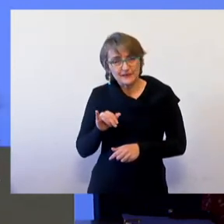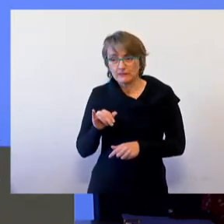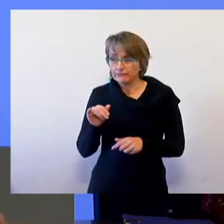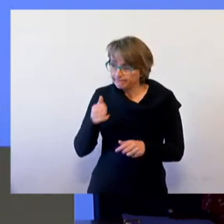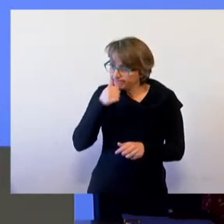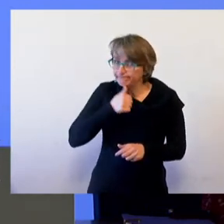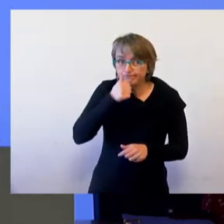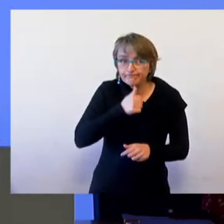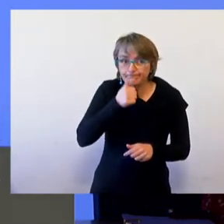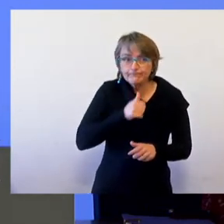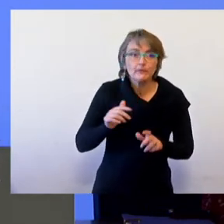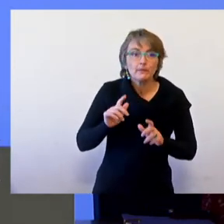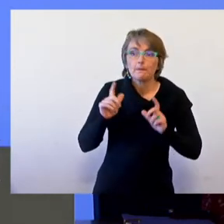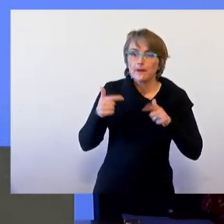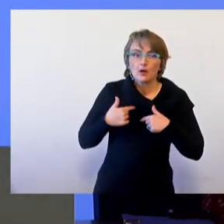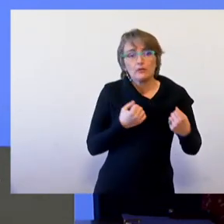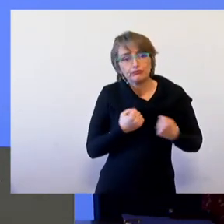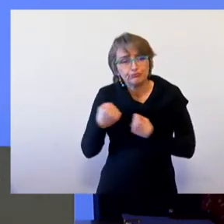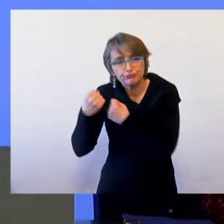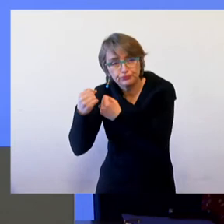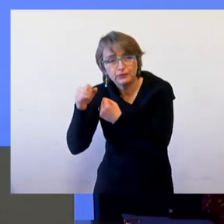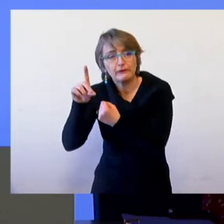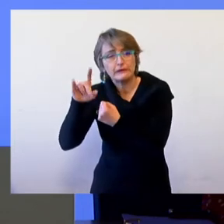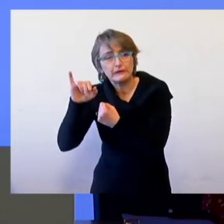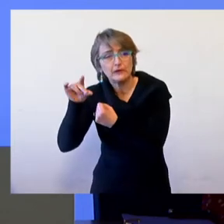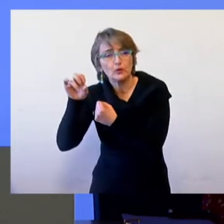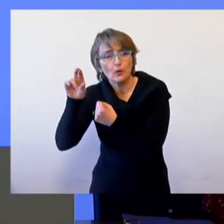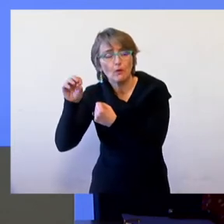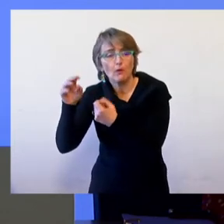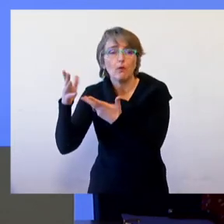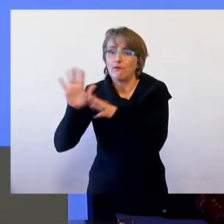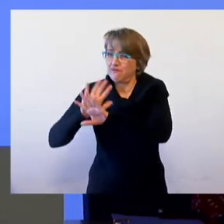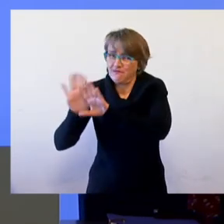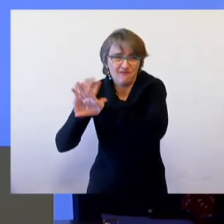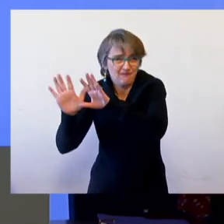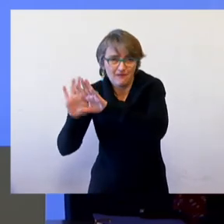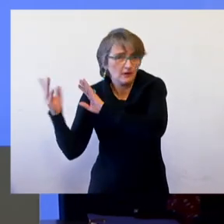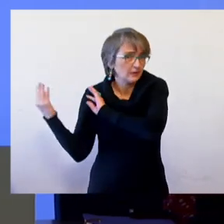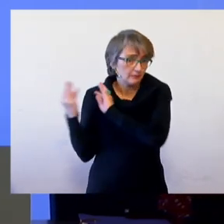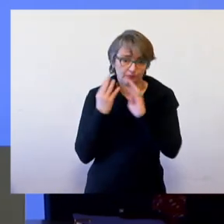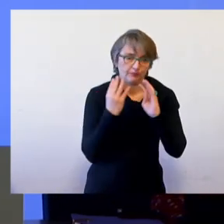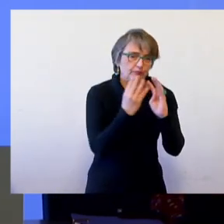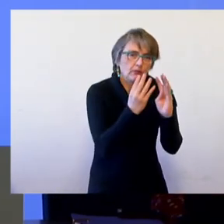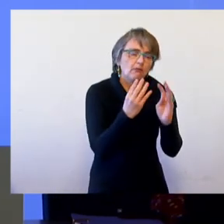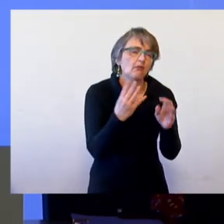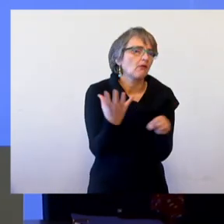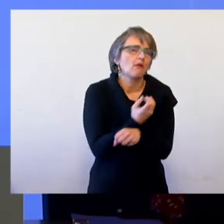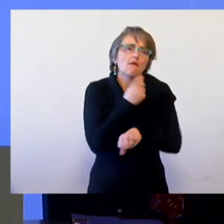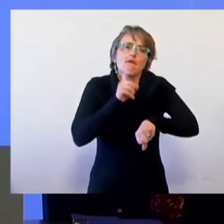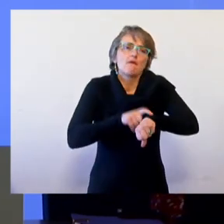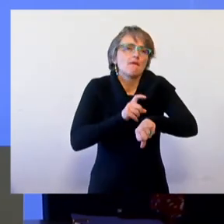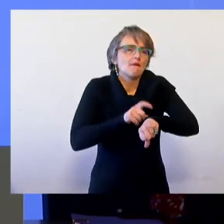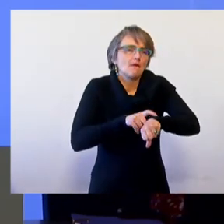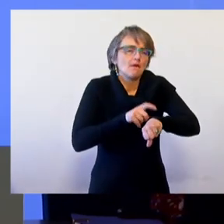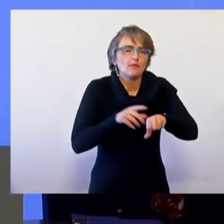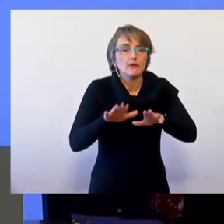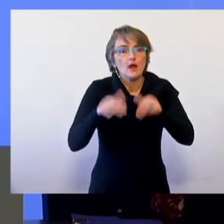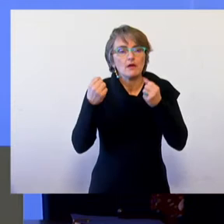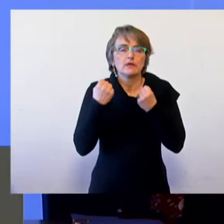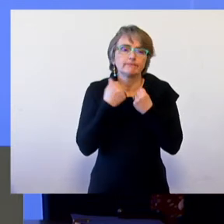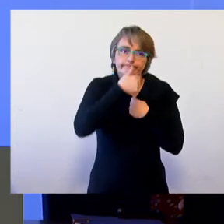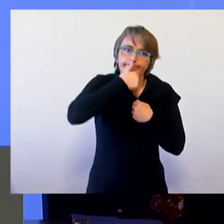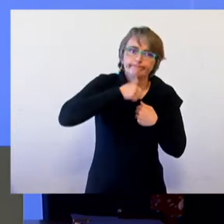point. Donc on va améliorer la proximité, on va rendre du temps aux enfants, on va éviter ces mobilités en voiture